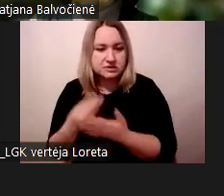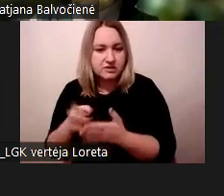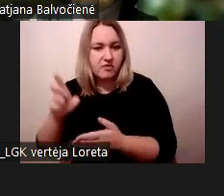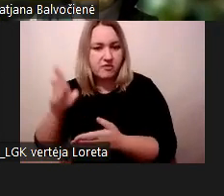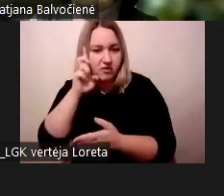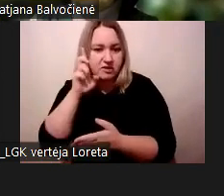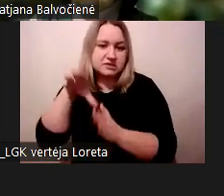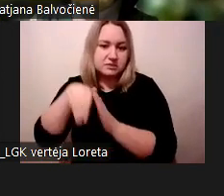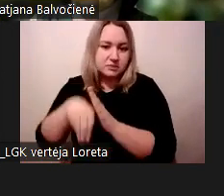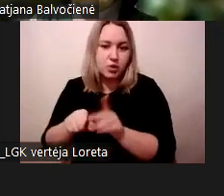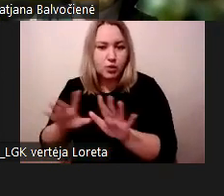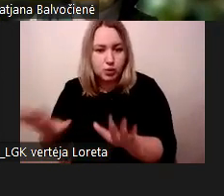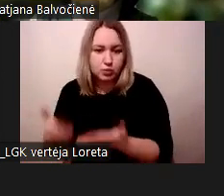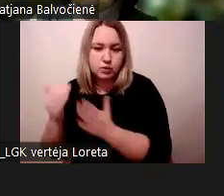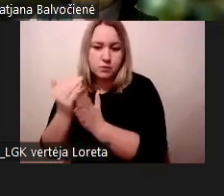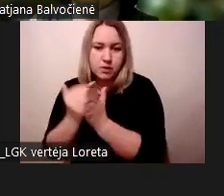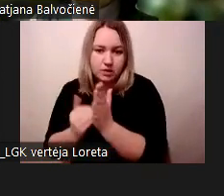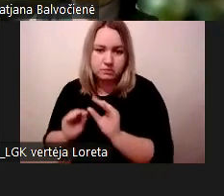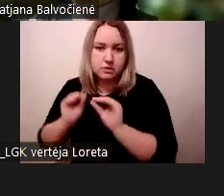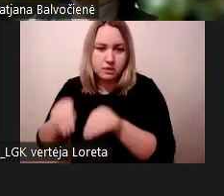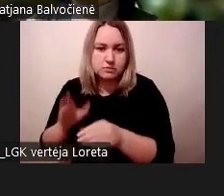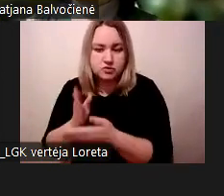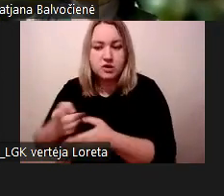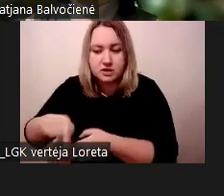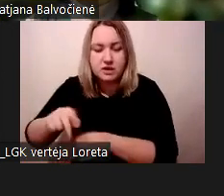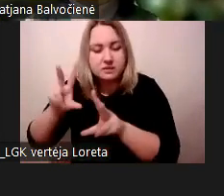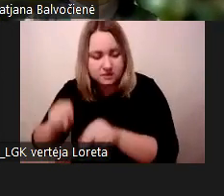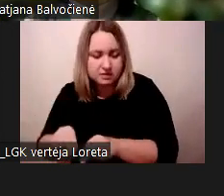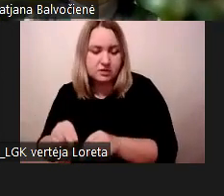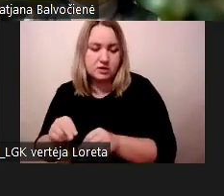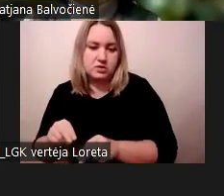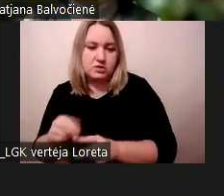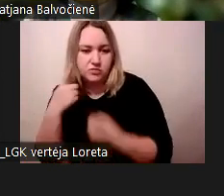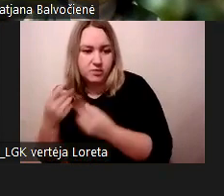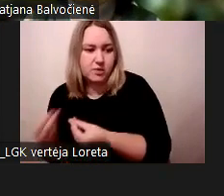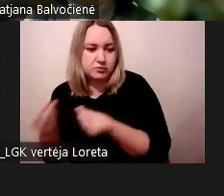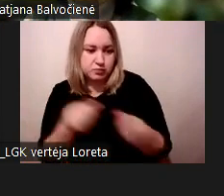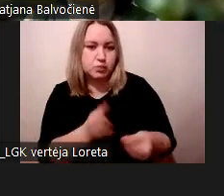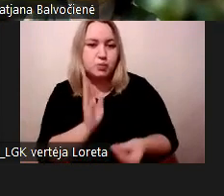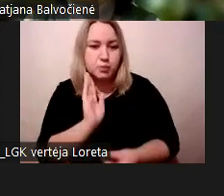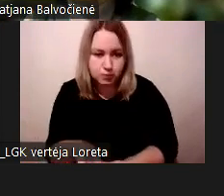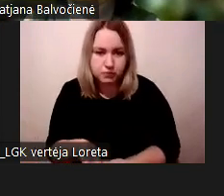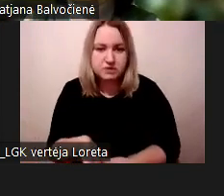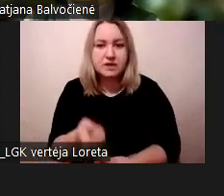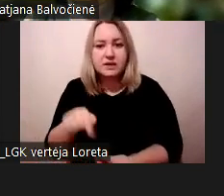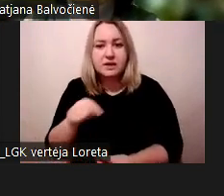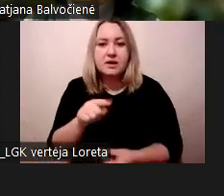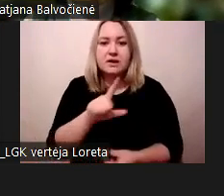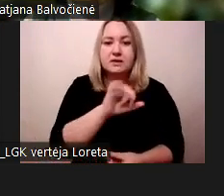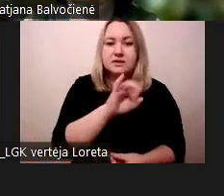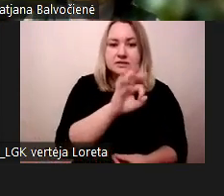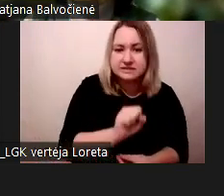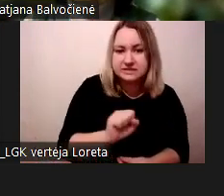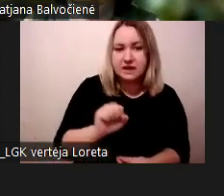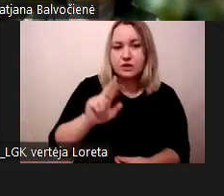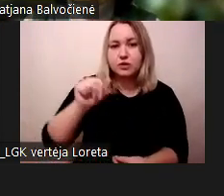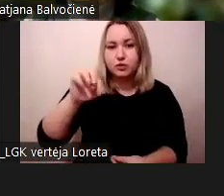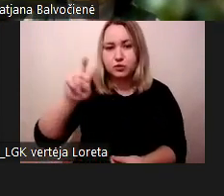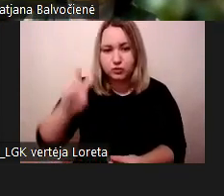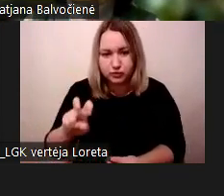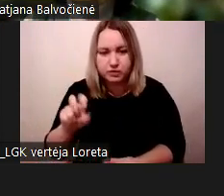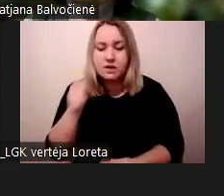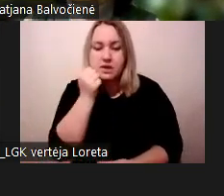nacionalinės ugdymo programas. Ir jie tikrai turi ką pasakyti. Labai jums dėkojame, Liza ir Rūtai. Ir